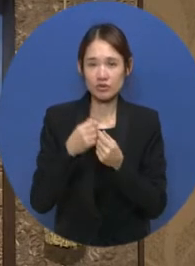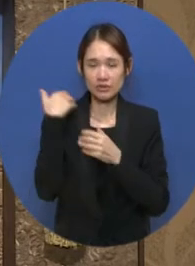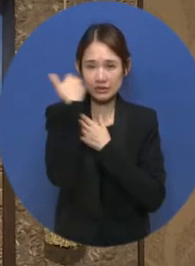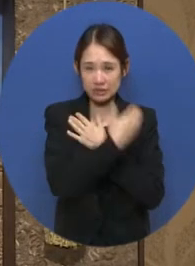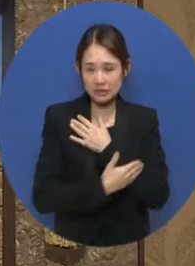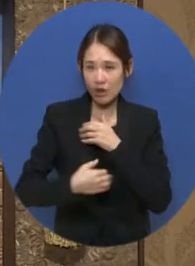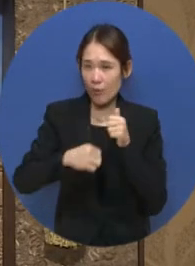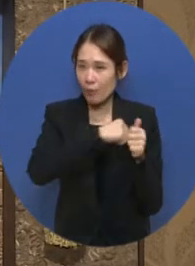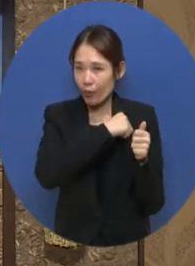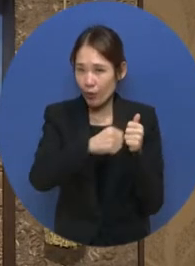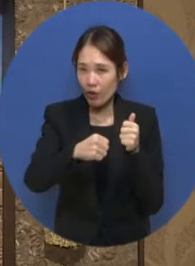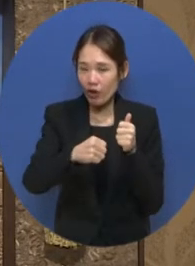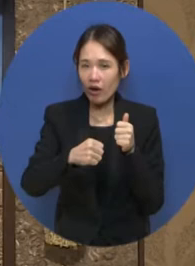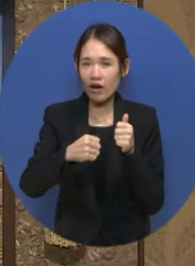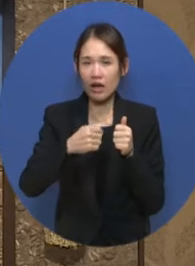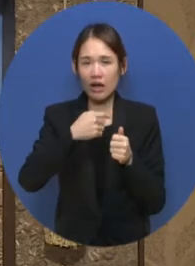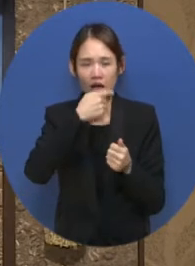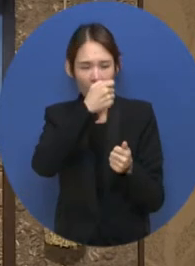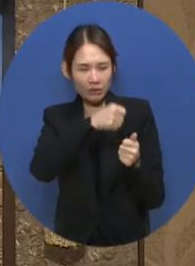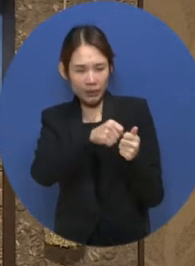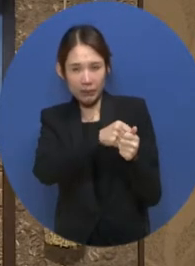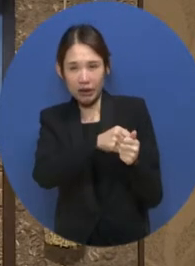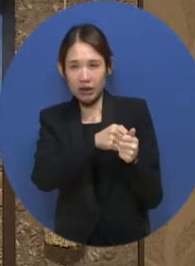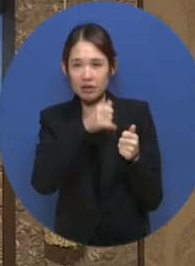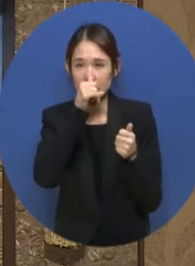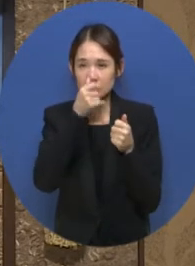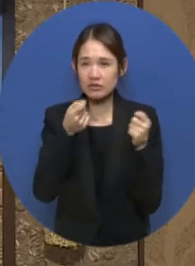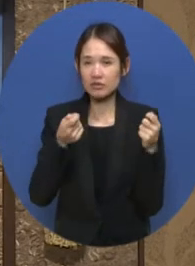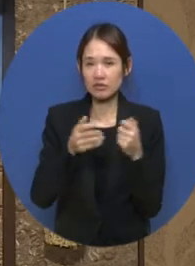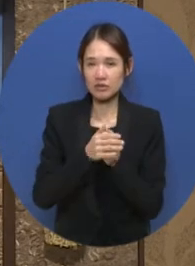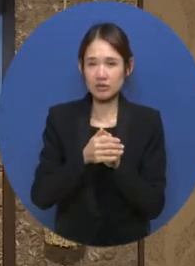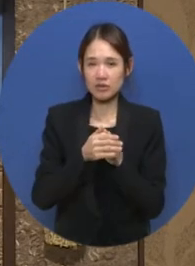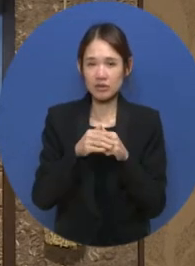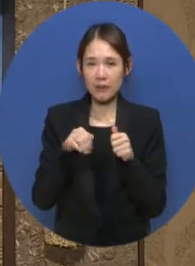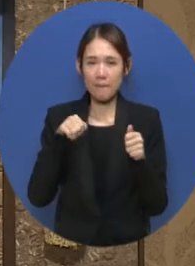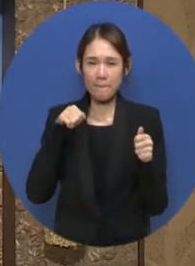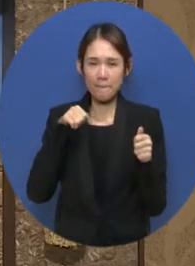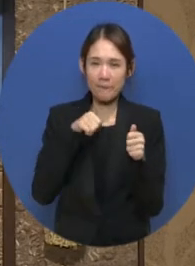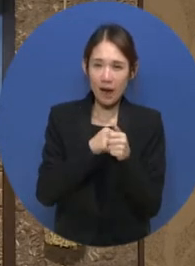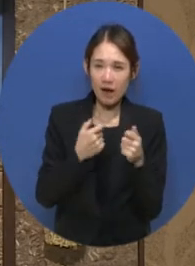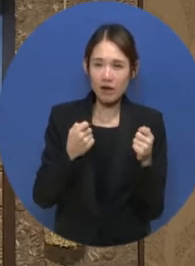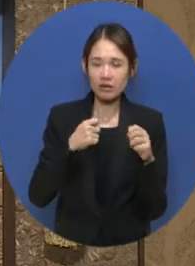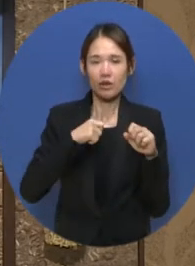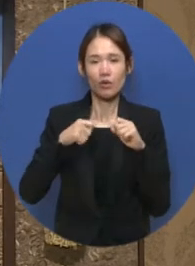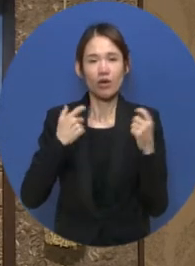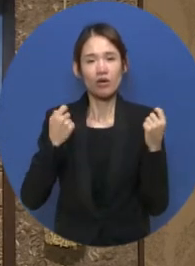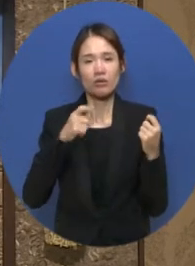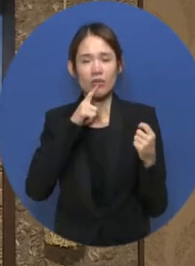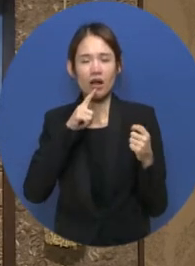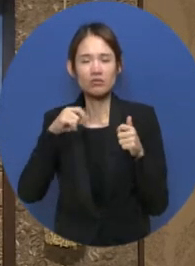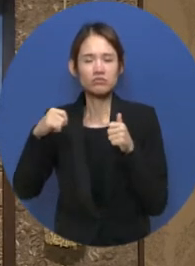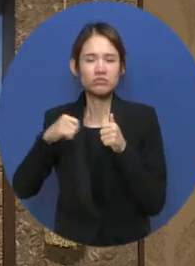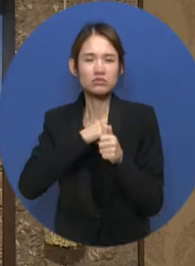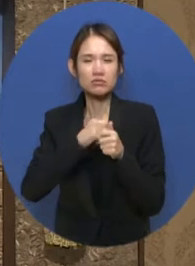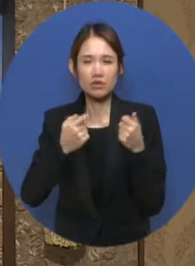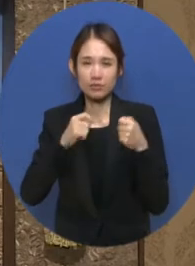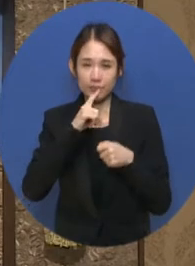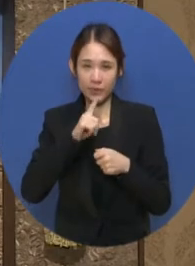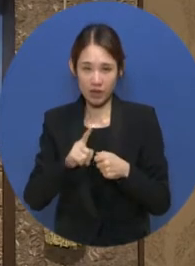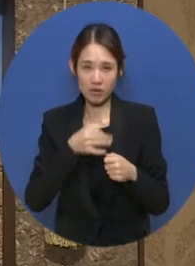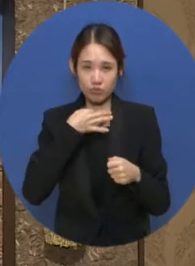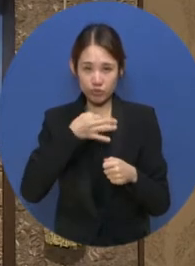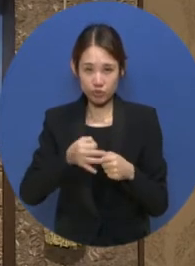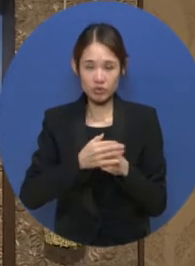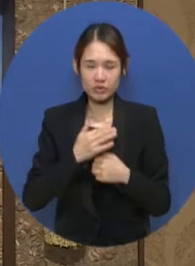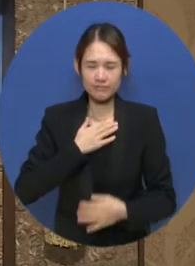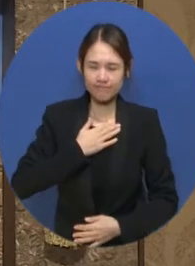일하던 진짜 가혹행위를 말을 합니다 흔히 이제 뭐 이렇게 때린다 거나 이제 이런 행위를 이제 하는 걸 이제 신체적 학대 라고 그러구요 또